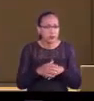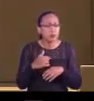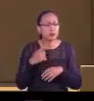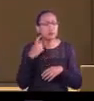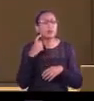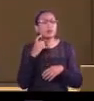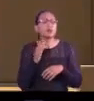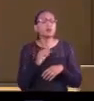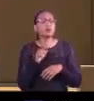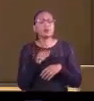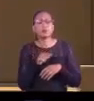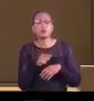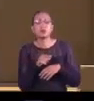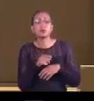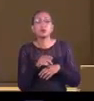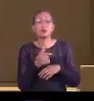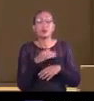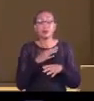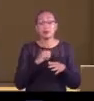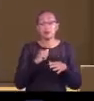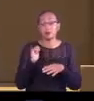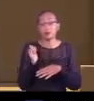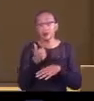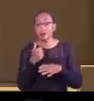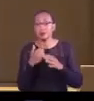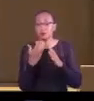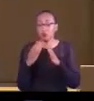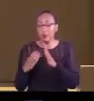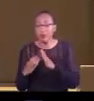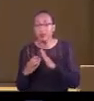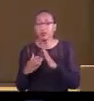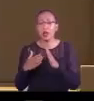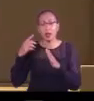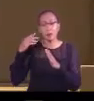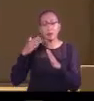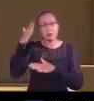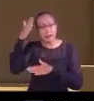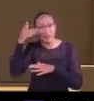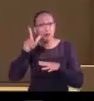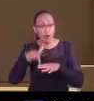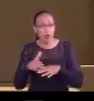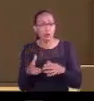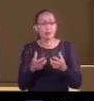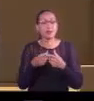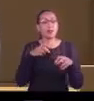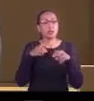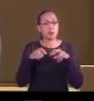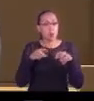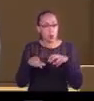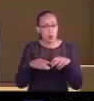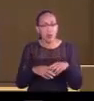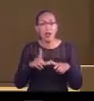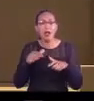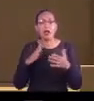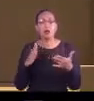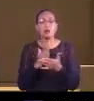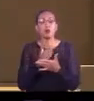les perspectives, parce que dans chaque chapitre, il y a ensuite les perspectives. Transport. Il y a donc un projet